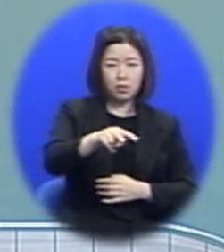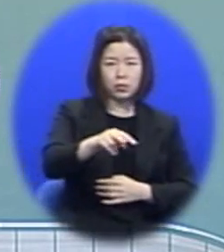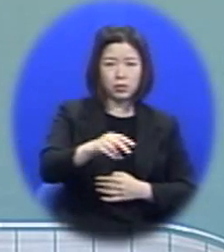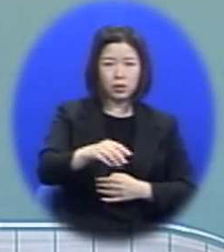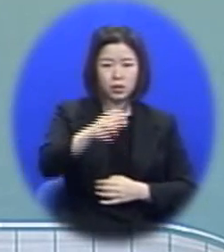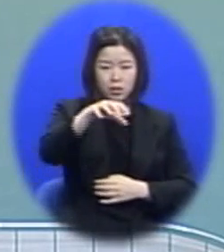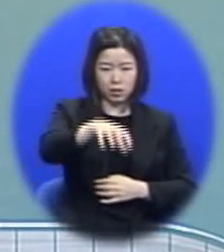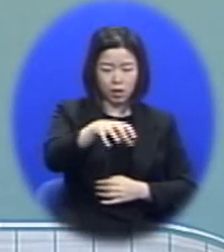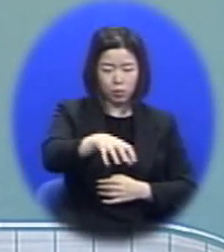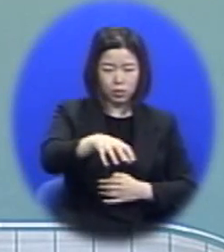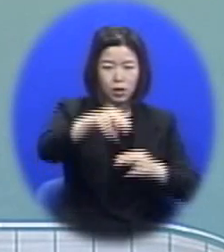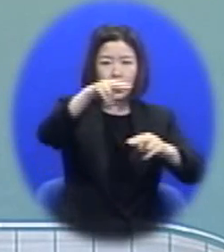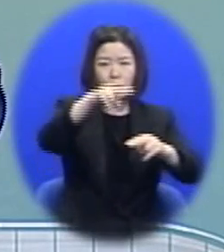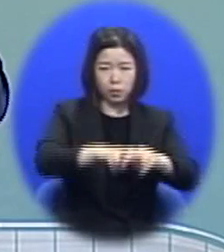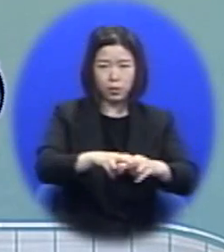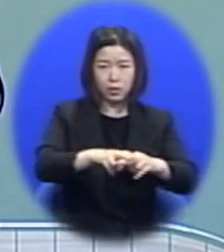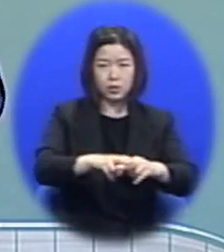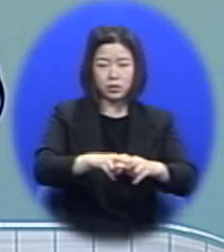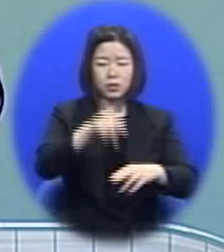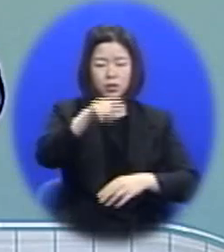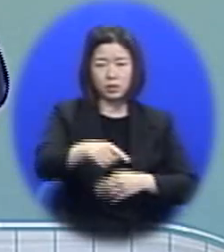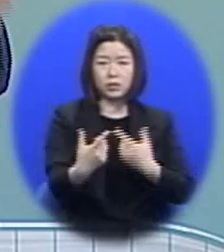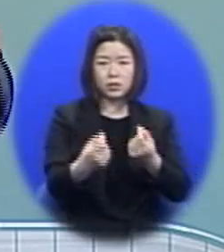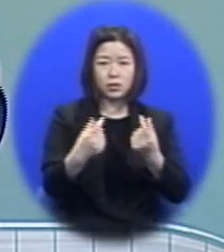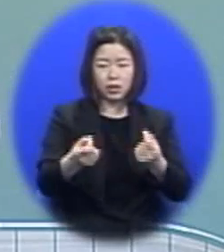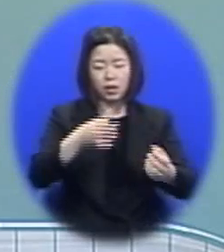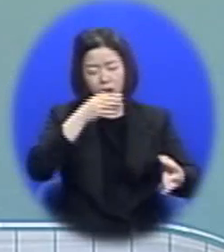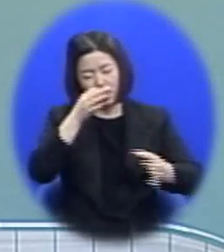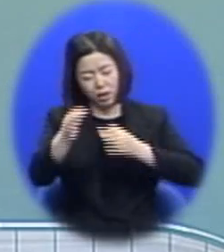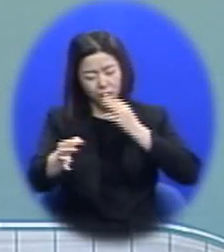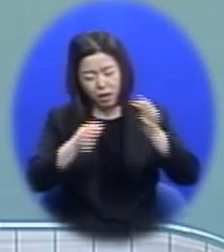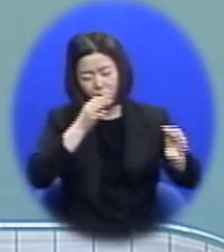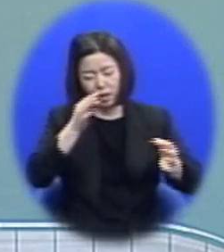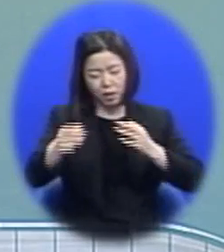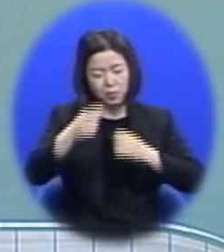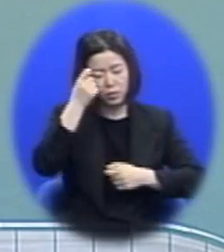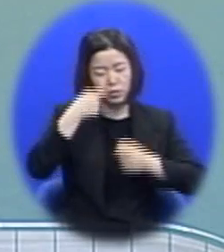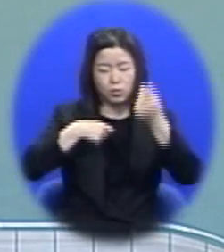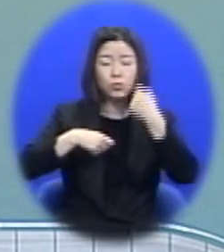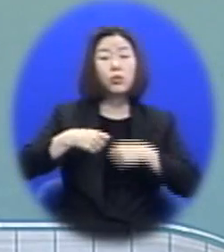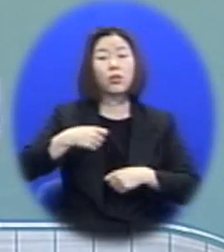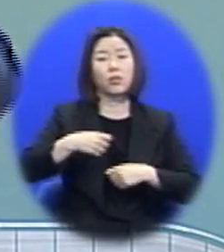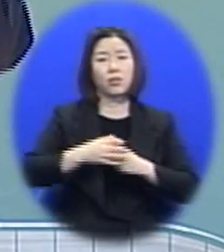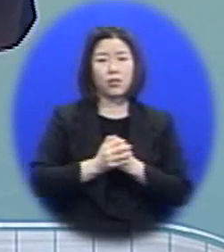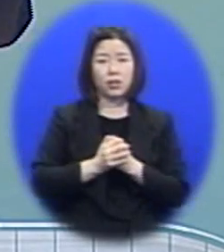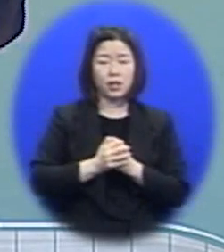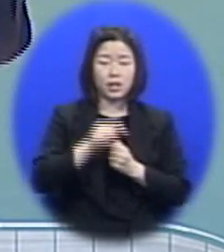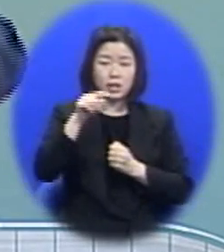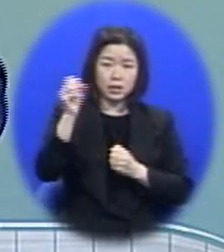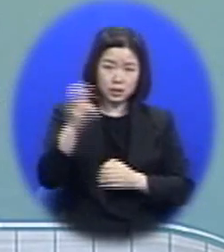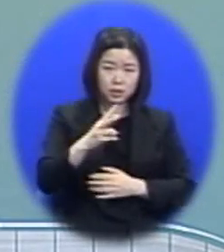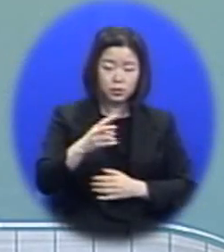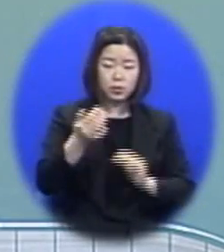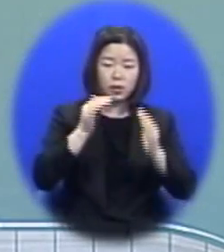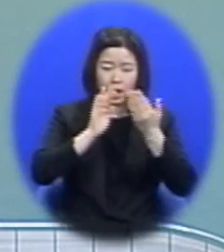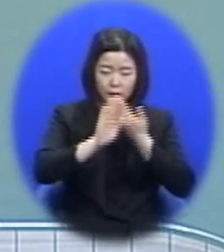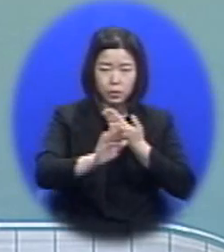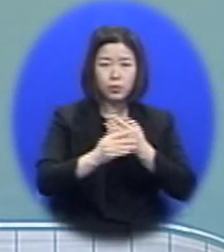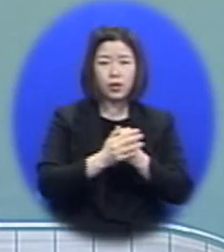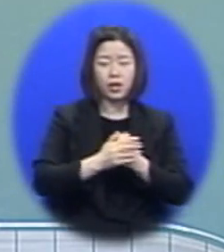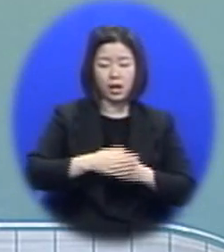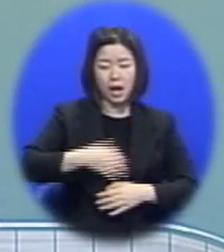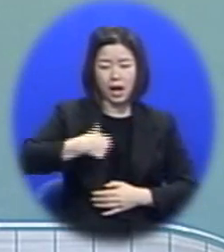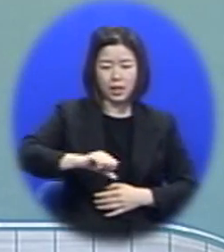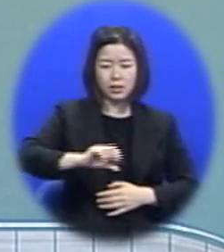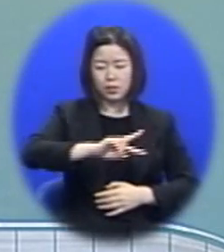가운데 털썩 주저 앉아서 그렇게 통곡을 하며 울더 그리고 아들이 바뀐